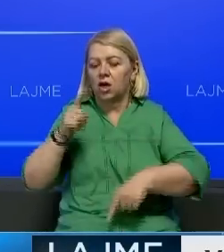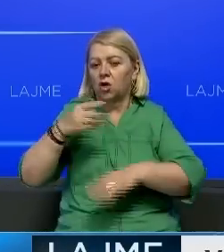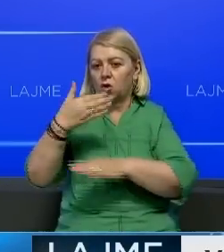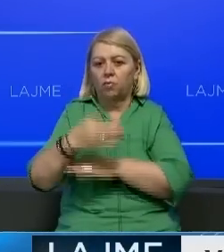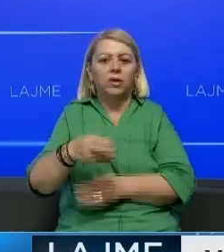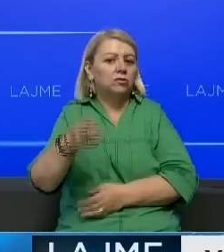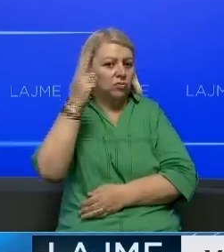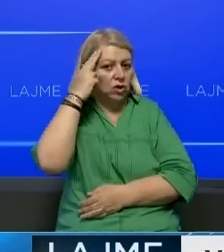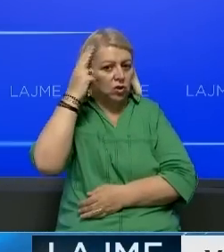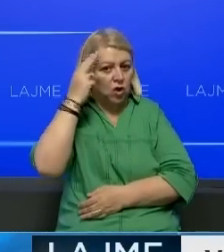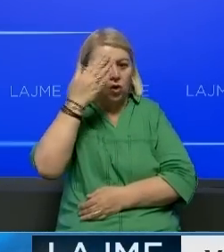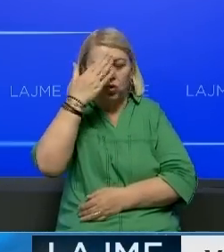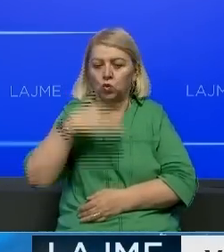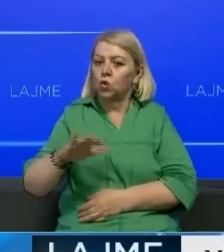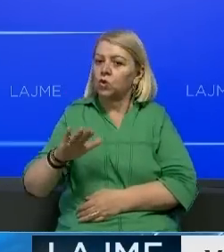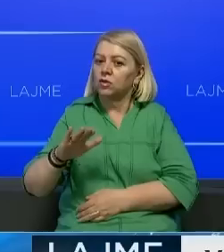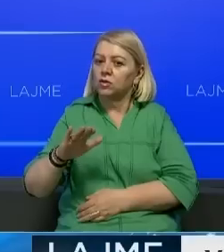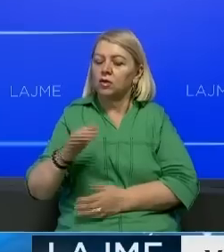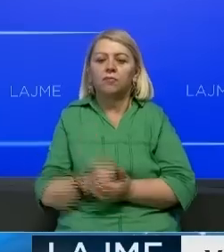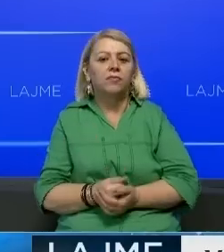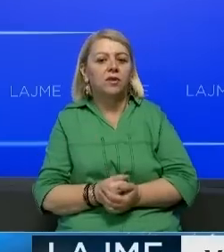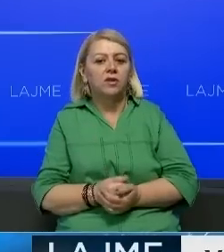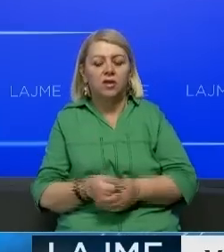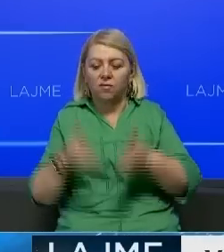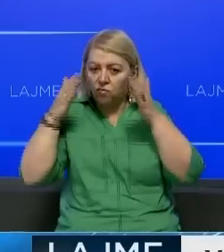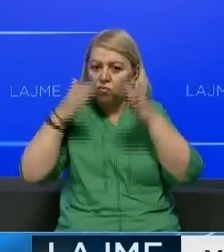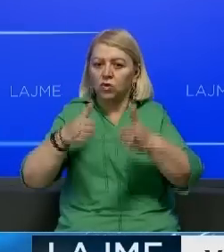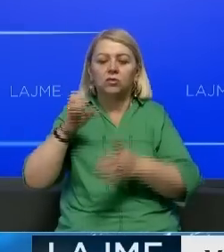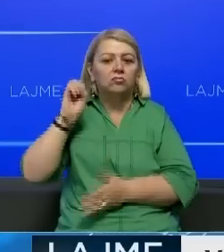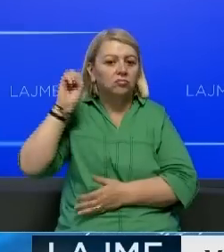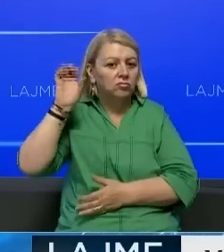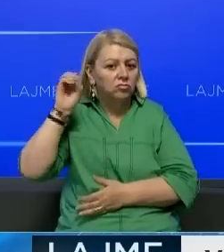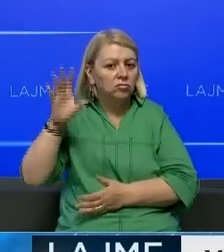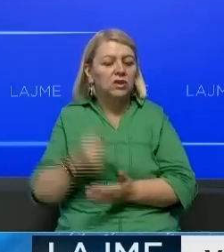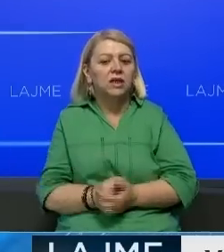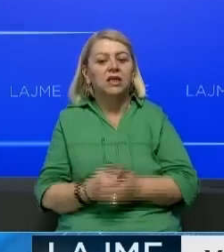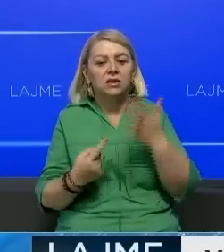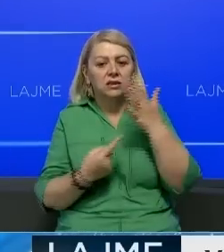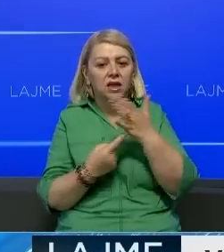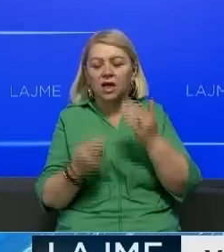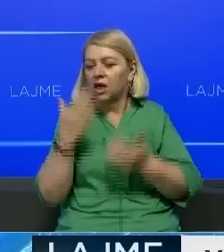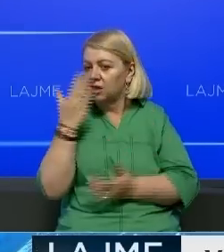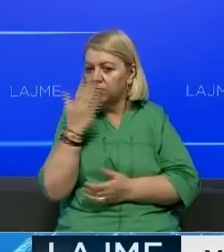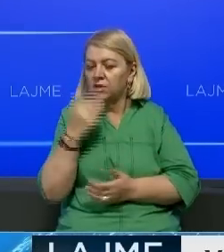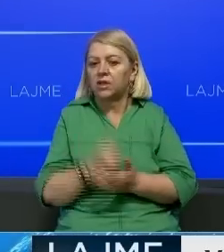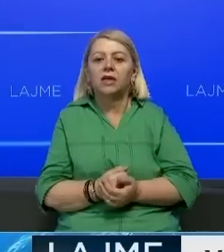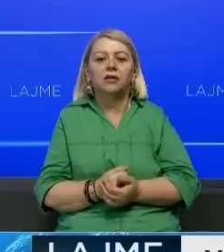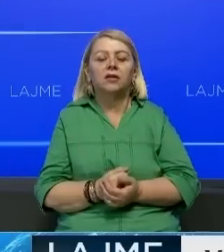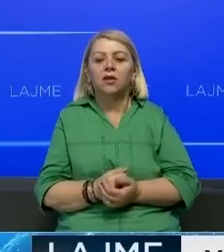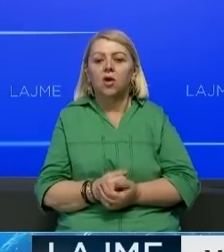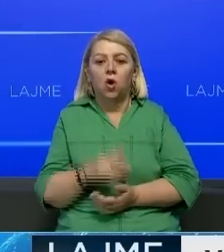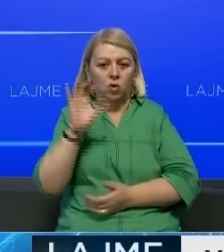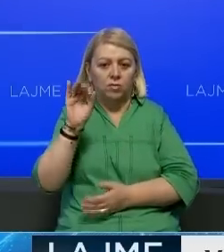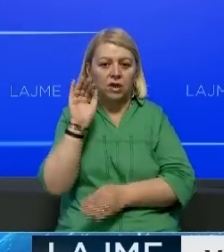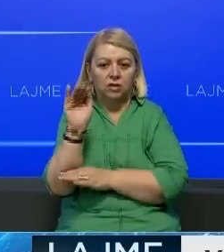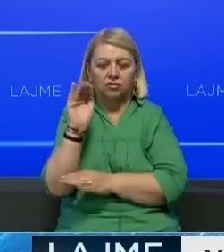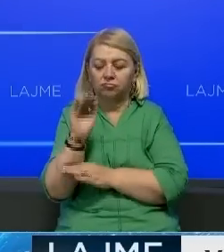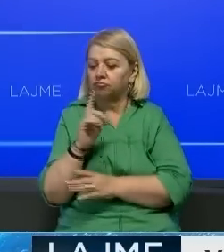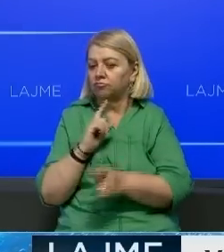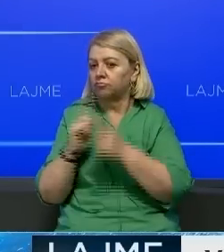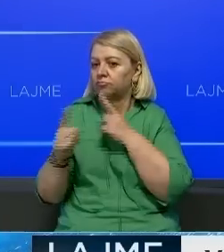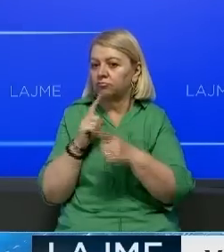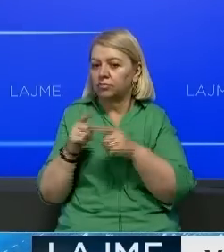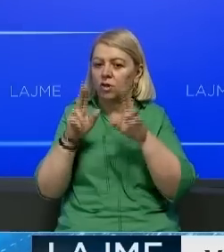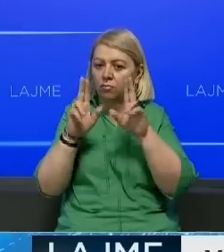më të suksesshme aziatike në fushën e energjisë, ICT-s, tekstilit, arsimit e turizmit, Osmani njofton se diskutuan